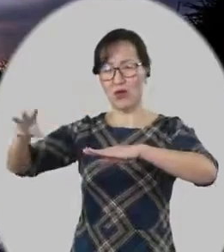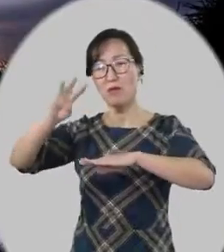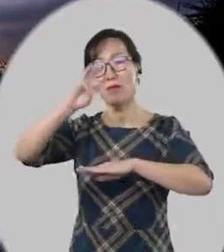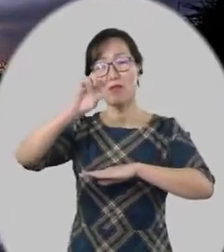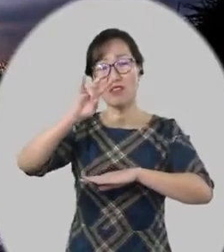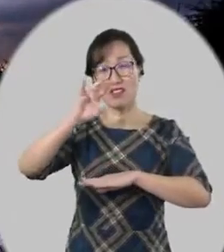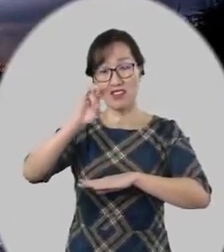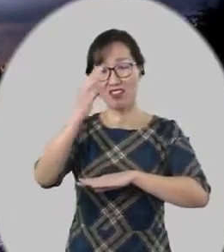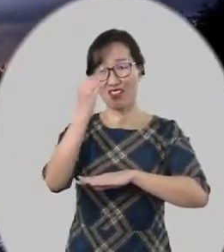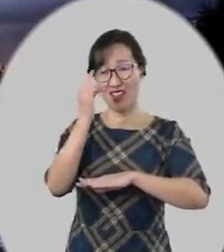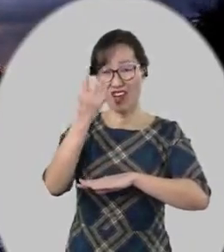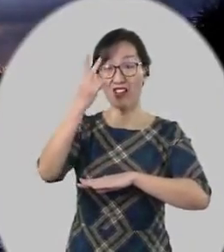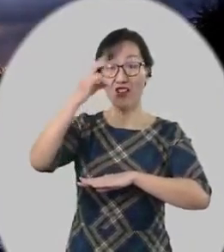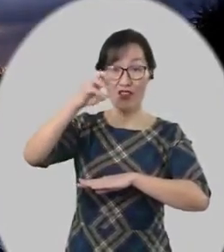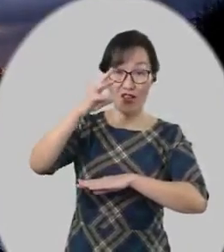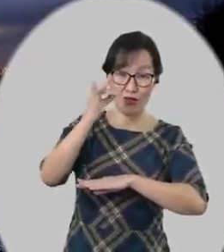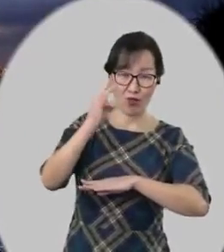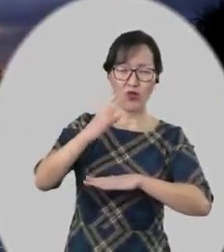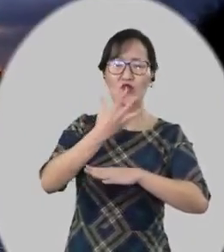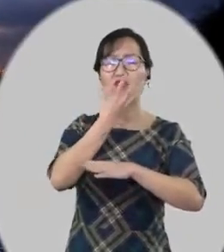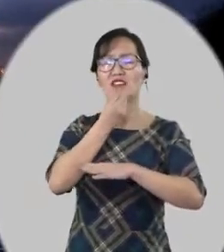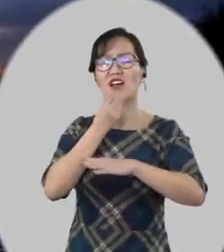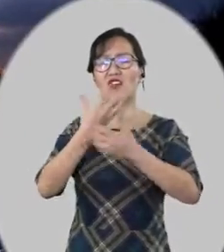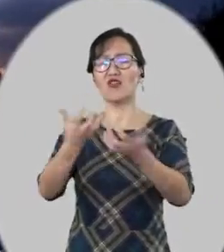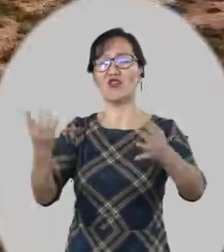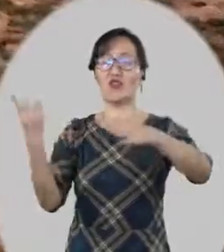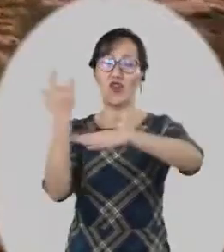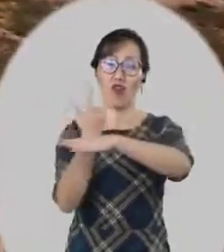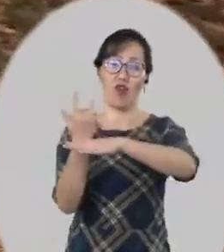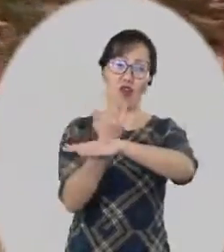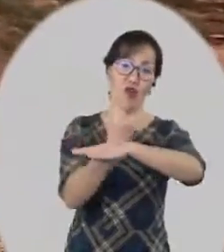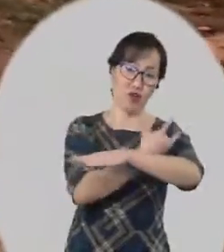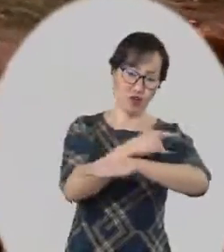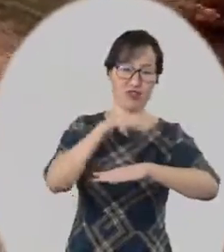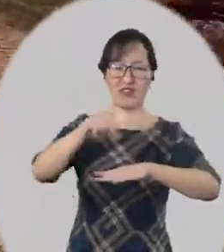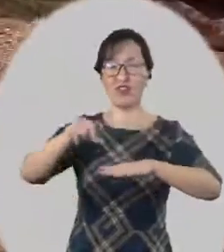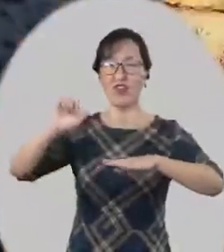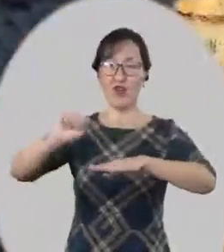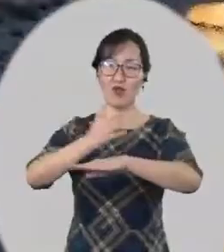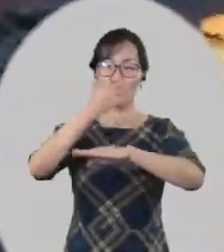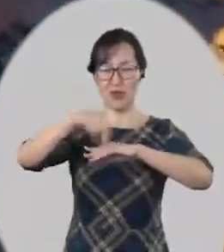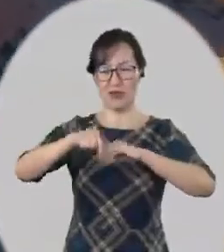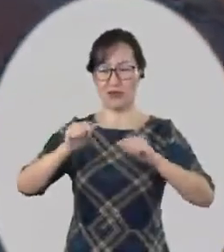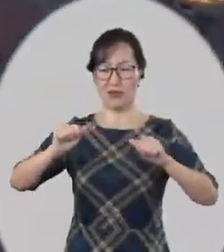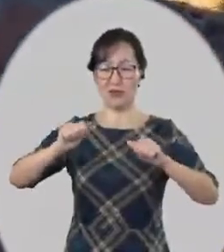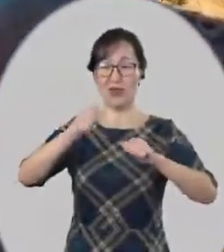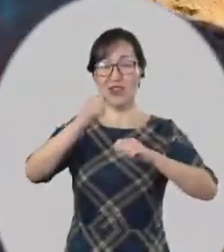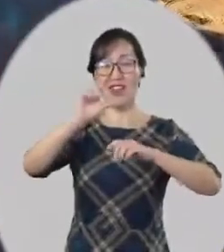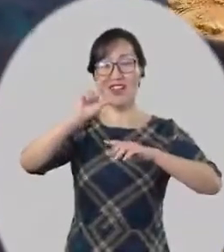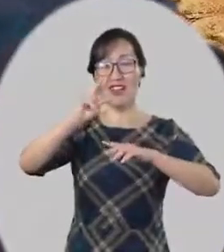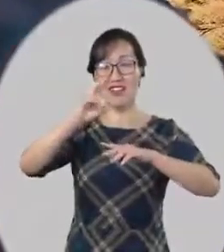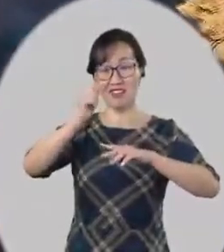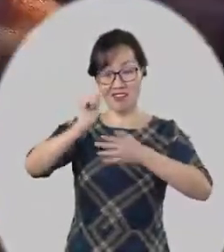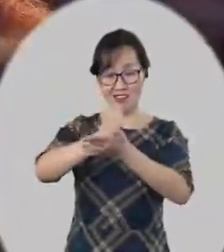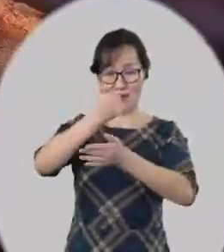их багууд, өмнө зүгийн манлай болсон элсэн манхан далайнууд. Энэ бол миний төрсөн